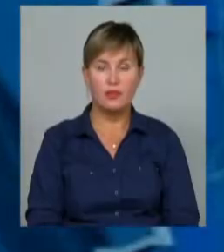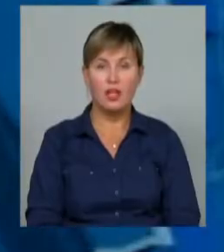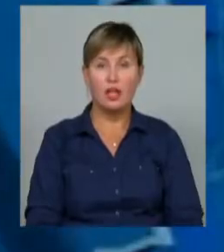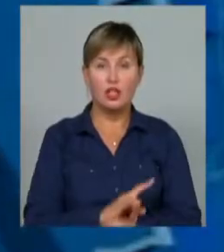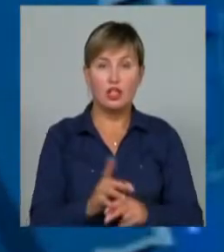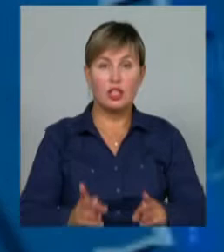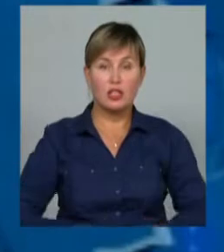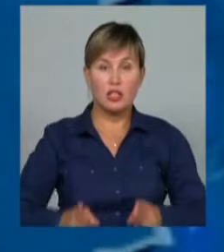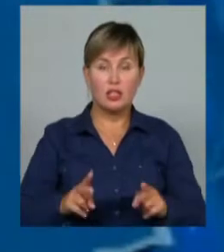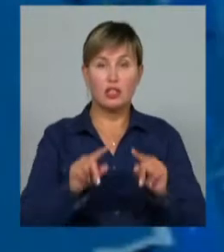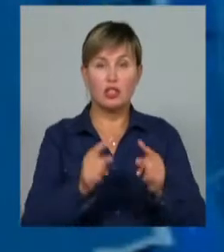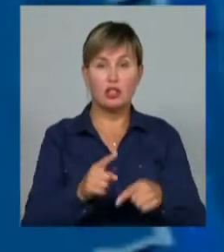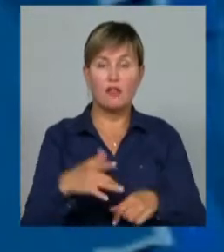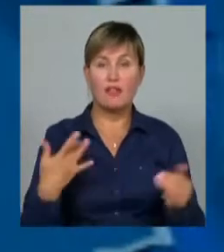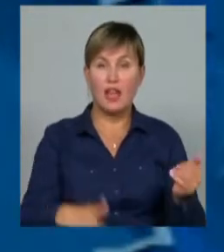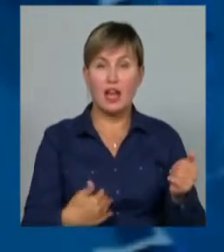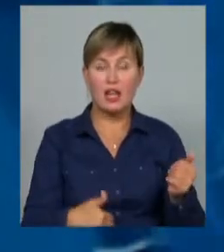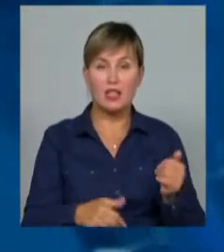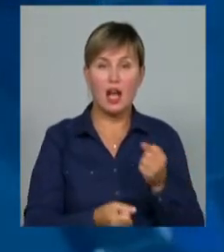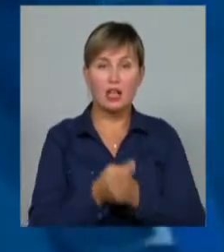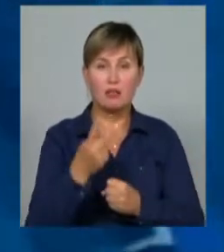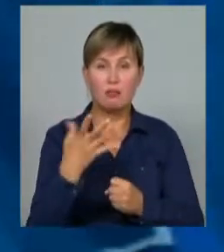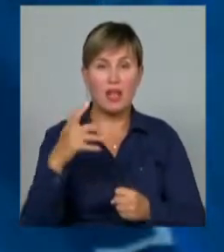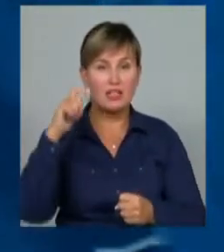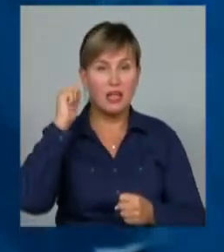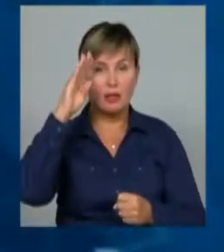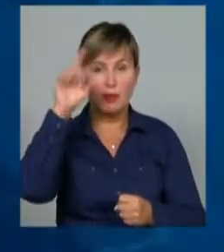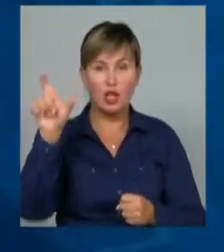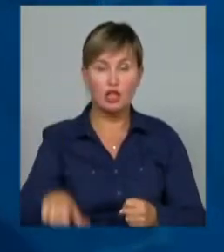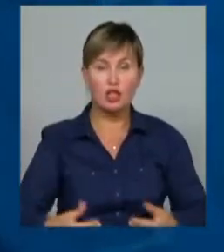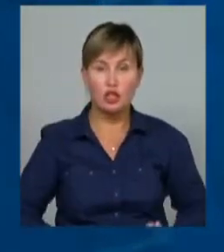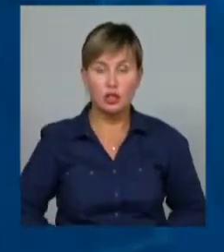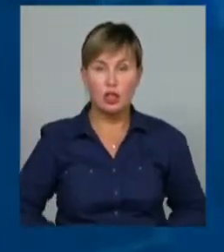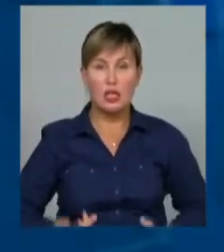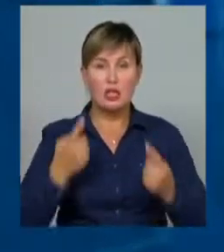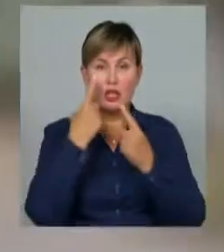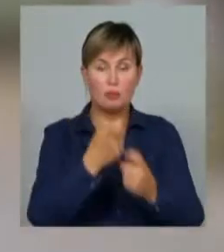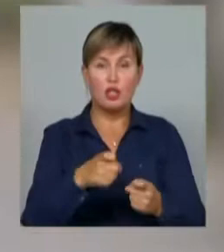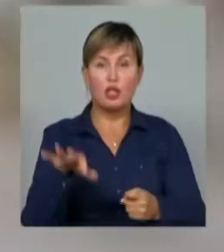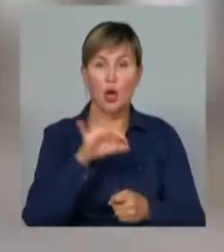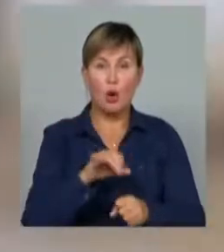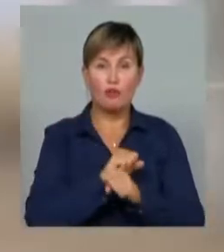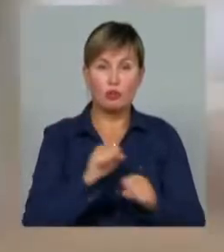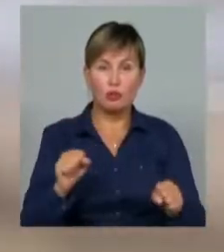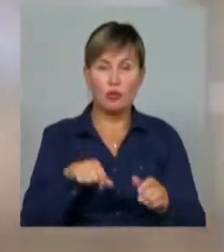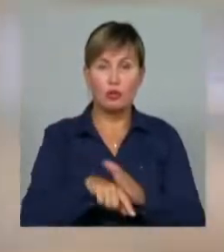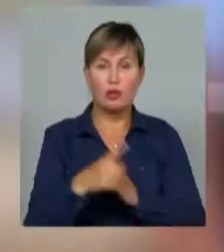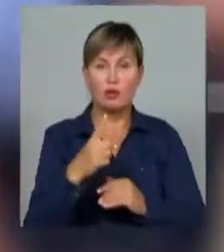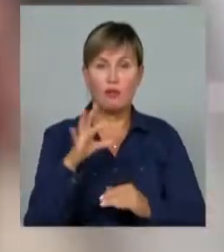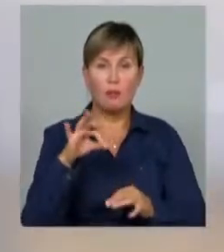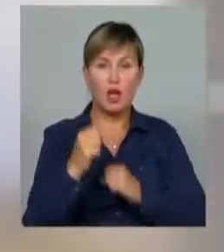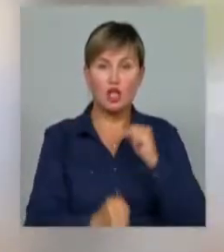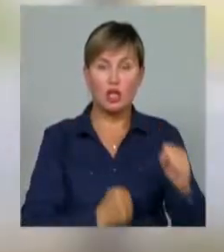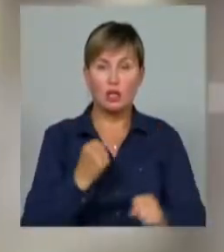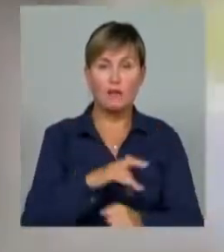Лжетеррориста задержали в Таразе. Им оказался 25-летний житель города. Сообщение о взрывном устройстве на одной из автомоек